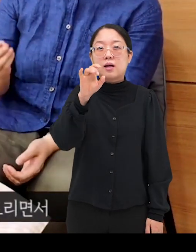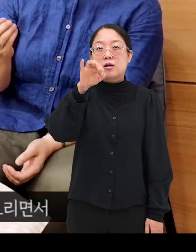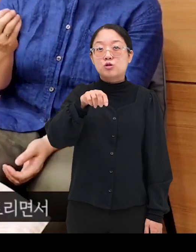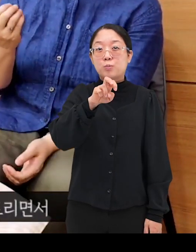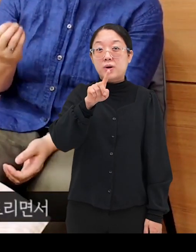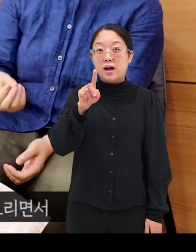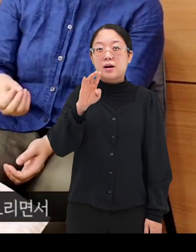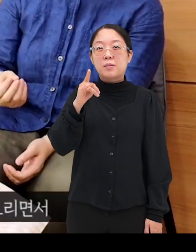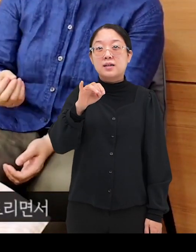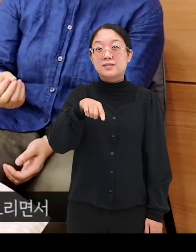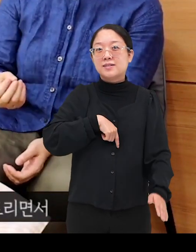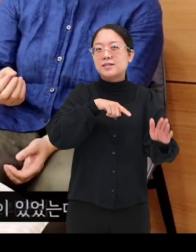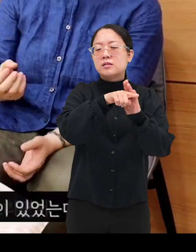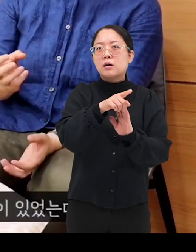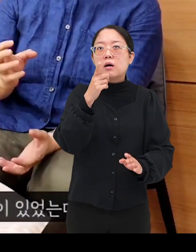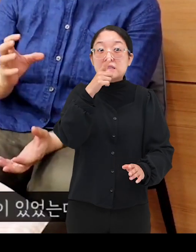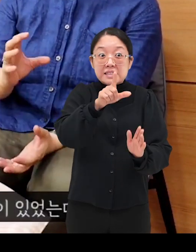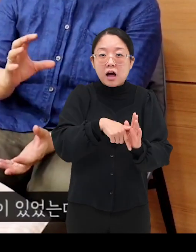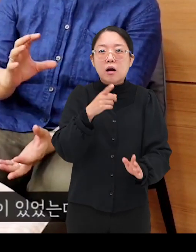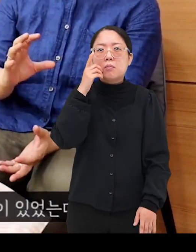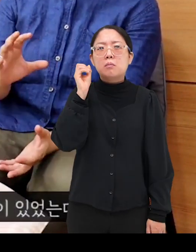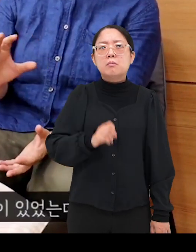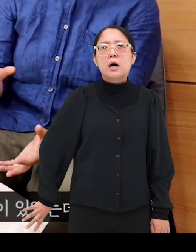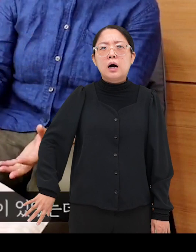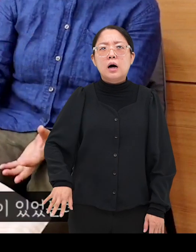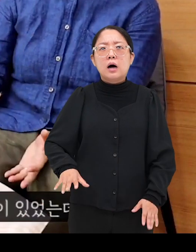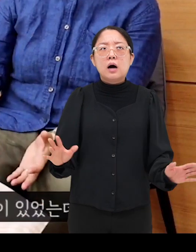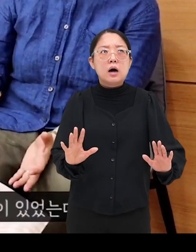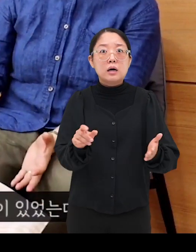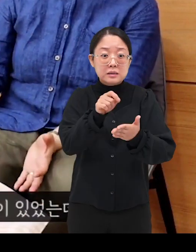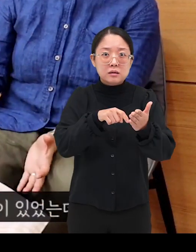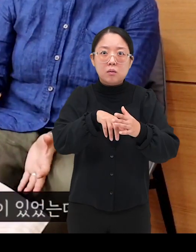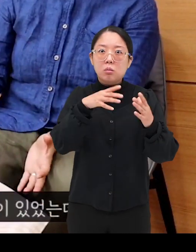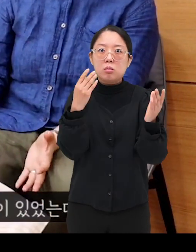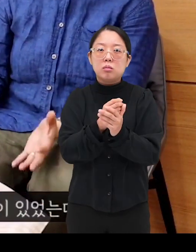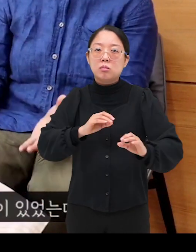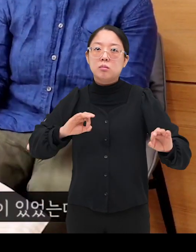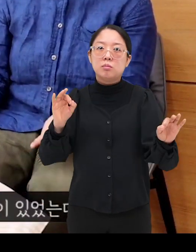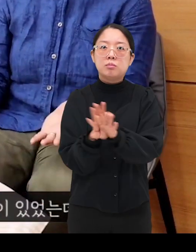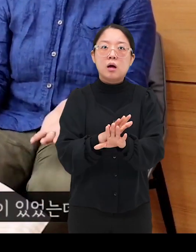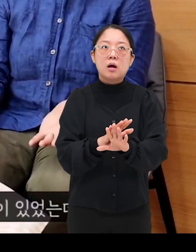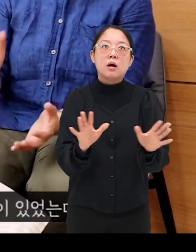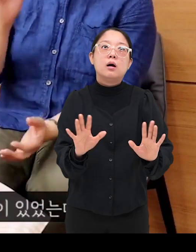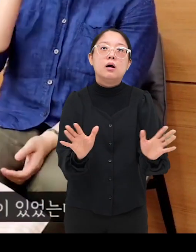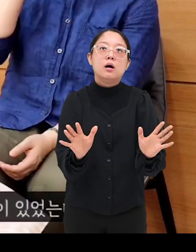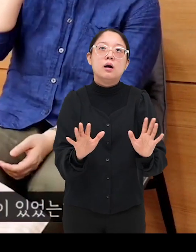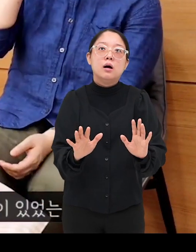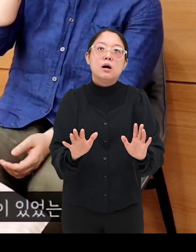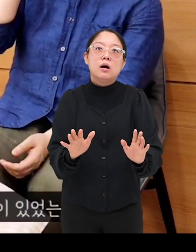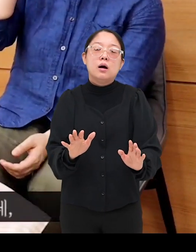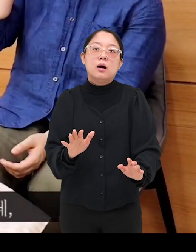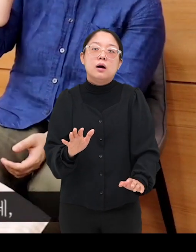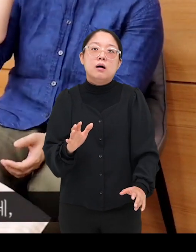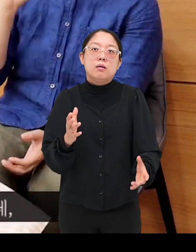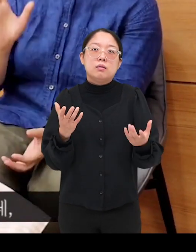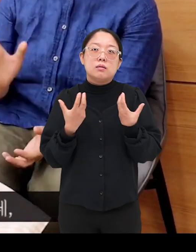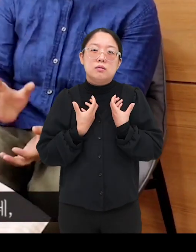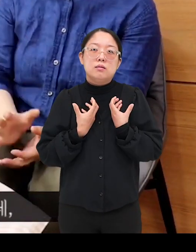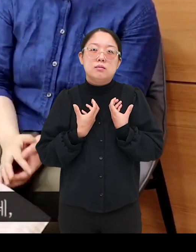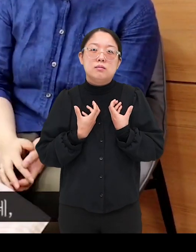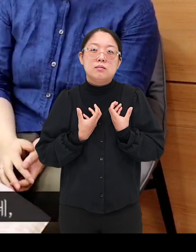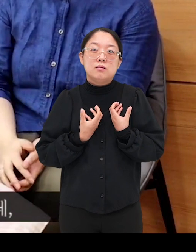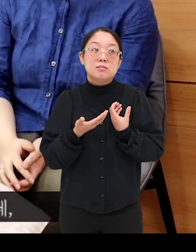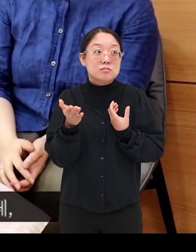베이 가서 핸드폰을 떨어뜨리면서 완전히 그 기록이나 이런 것들이 다 완전히 이제 리셋이 되는 그 순간이 있었는데 그때는 정말